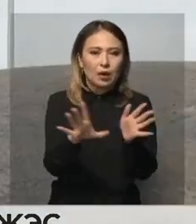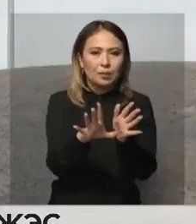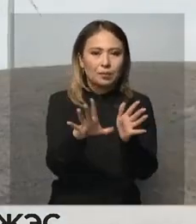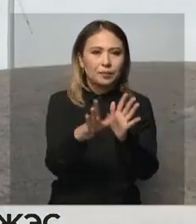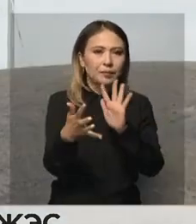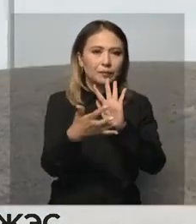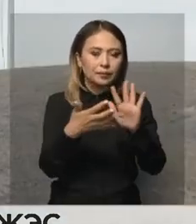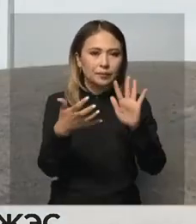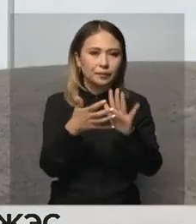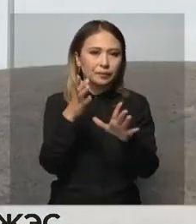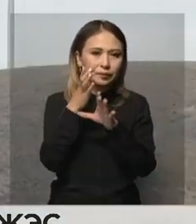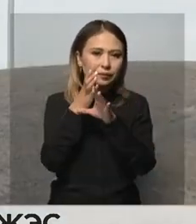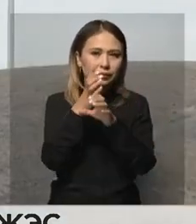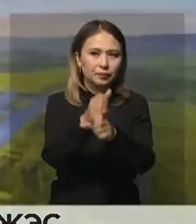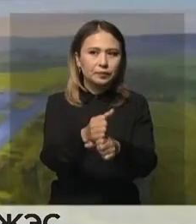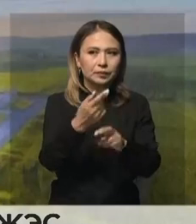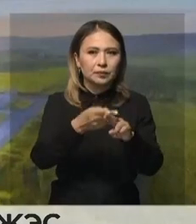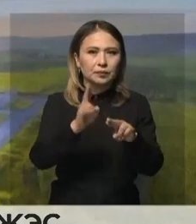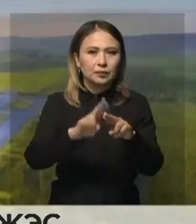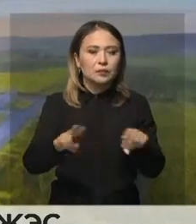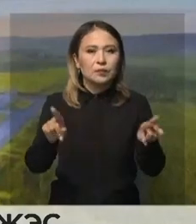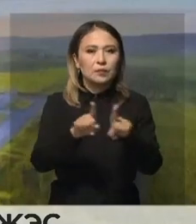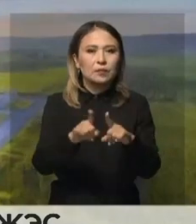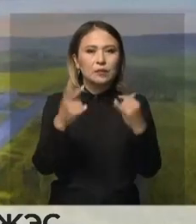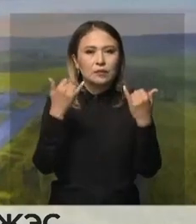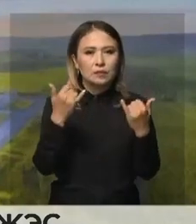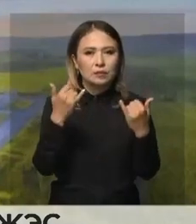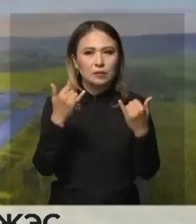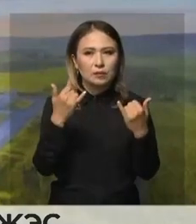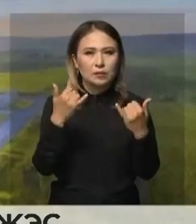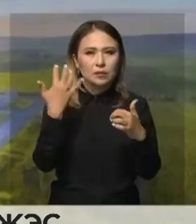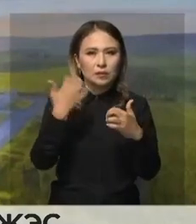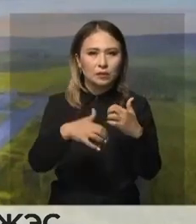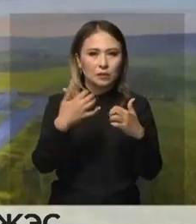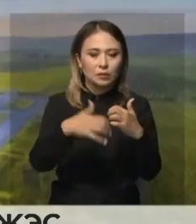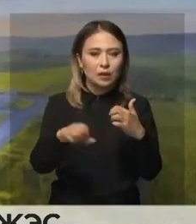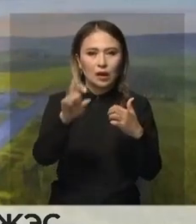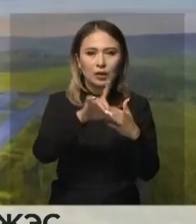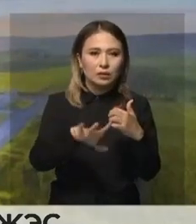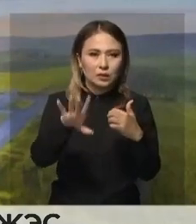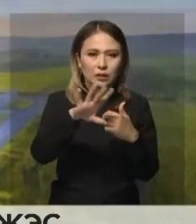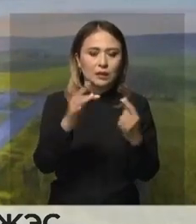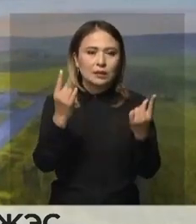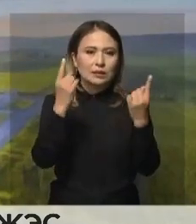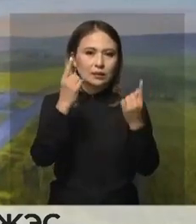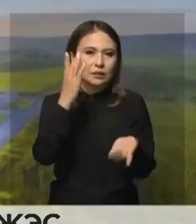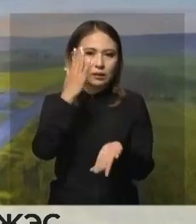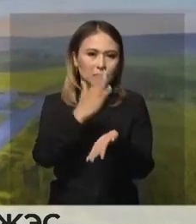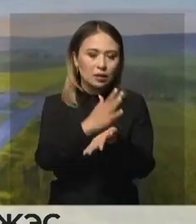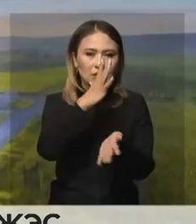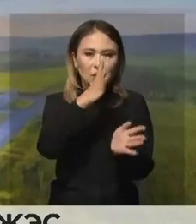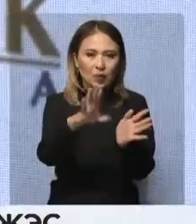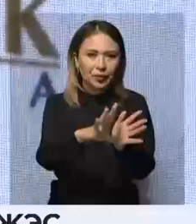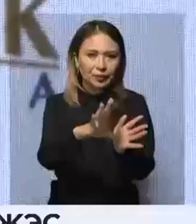едәуір азайтып, саланың тұрақтылығын нығайтады. Салынып жатқан станция орталық Азияда ең ірі жел электростанцияның